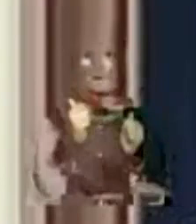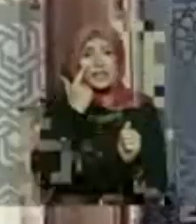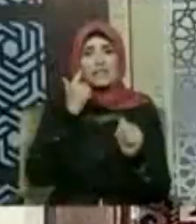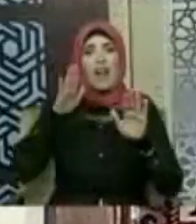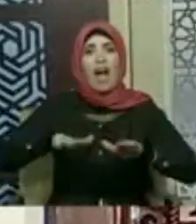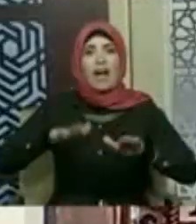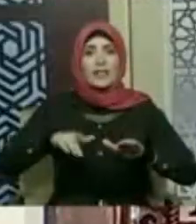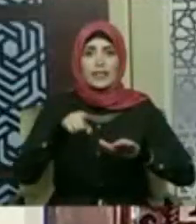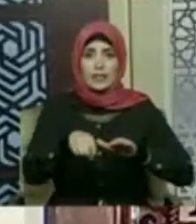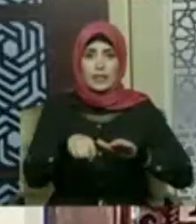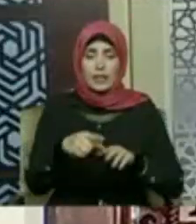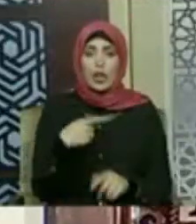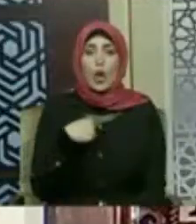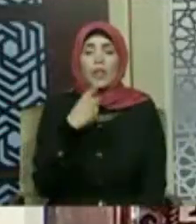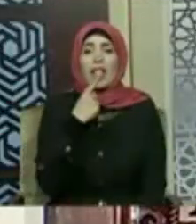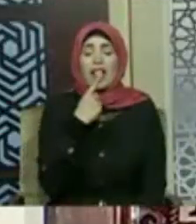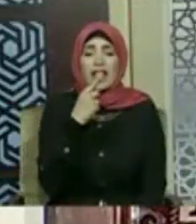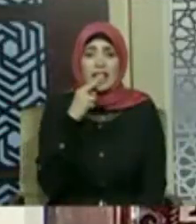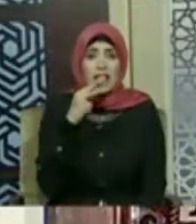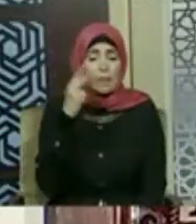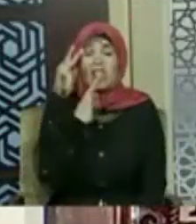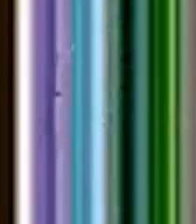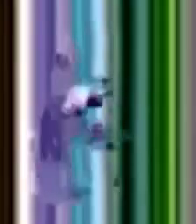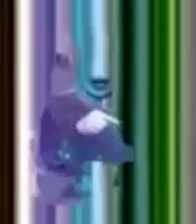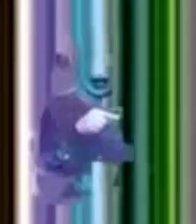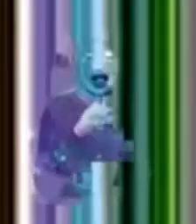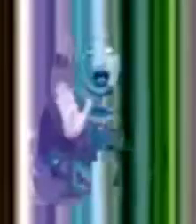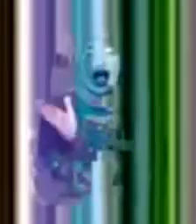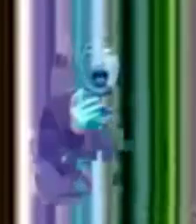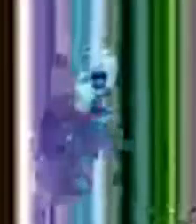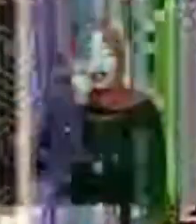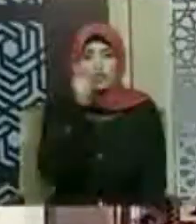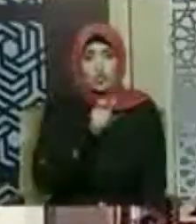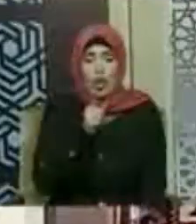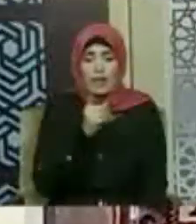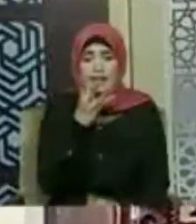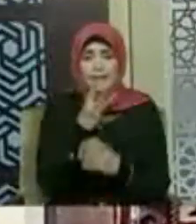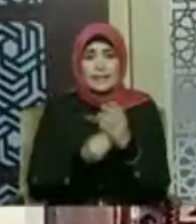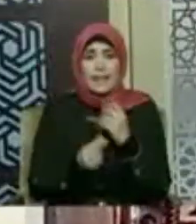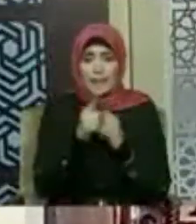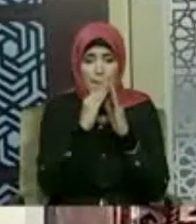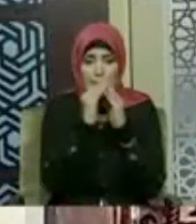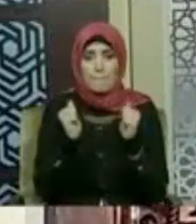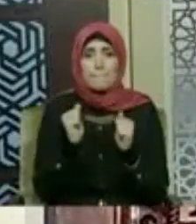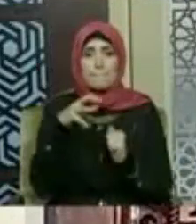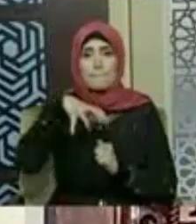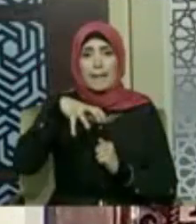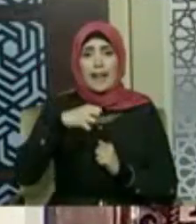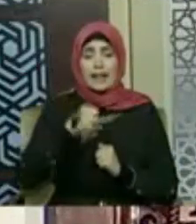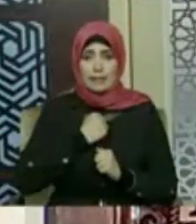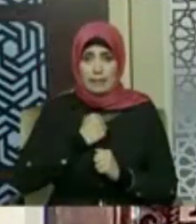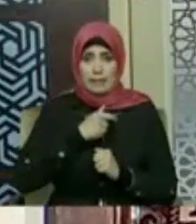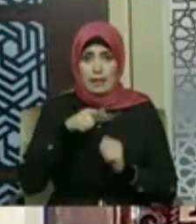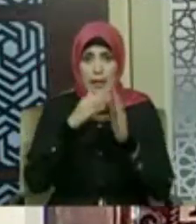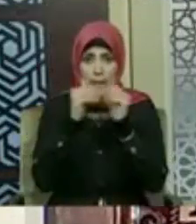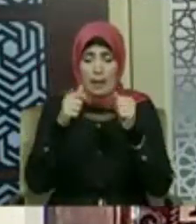هذا لسان حال كل ابن من أبناء هذا البلد،